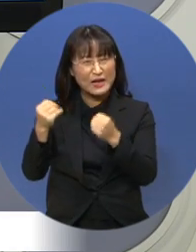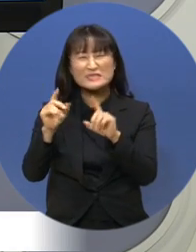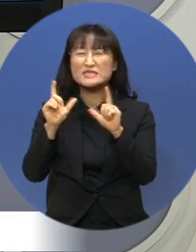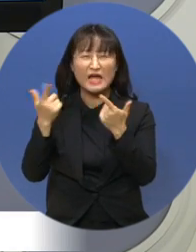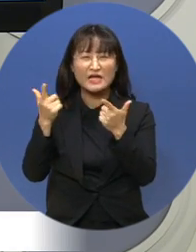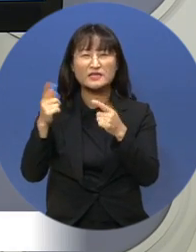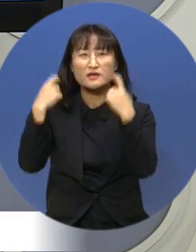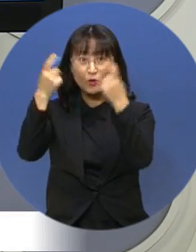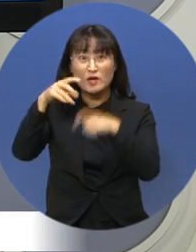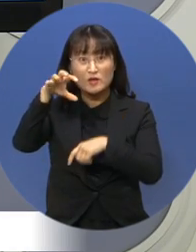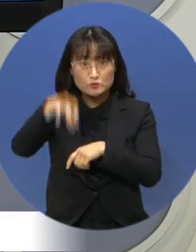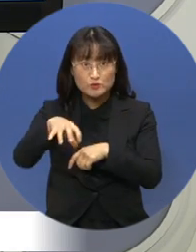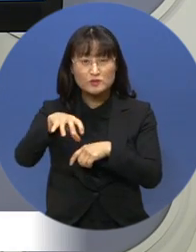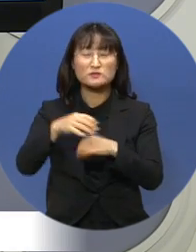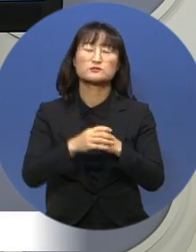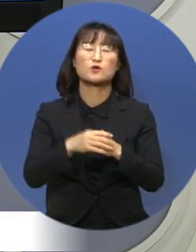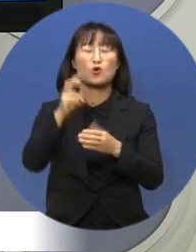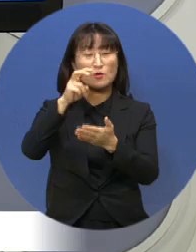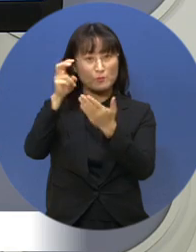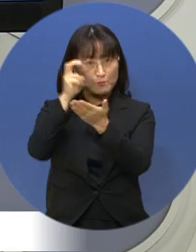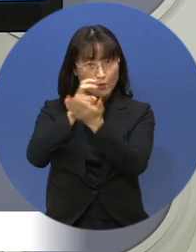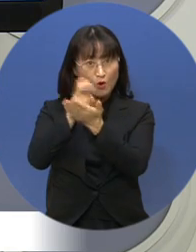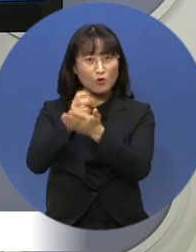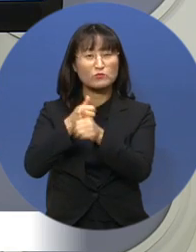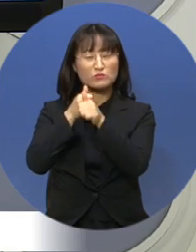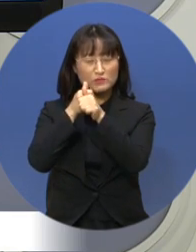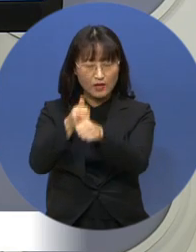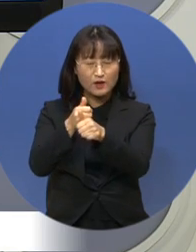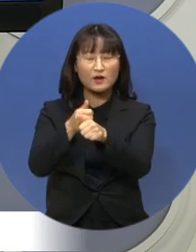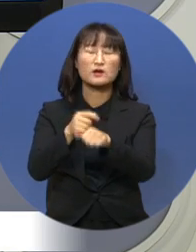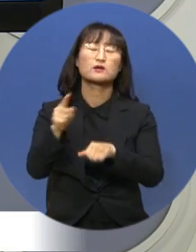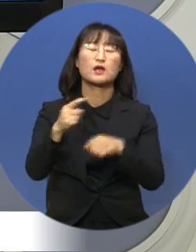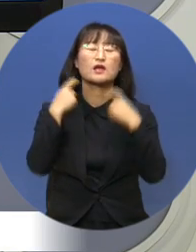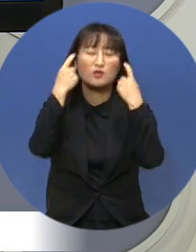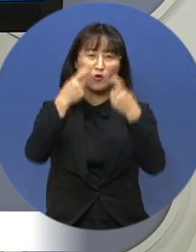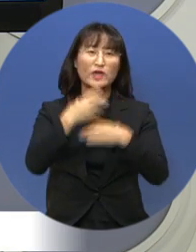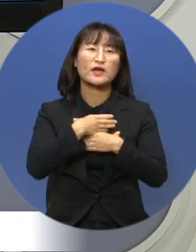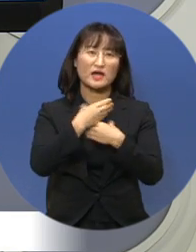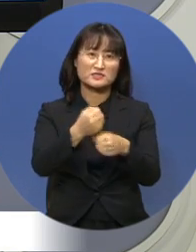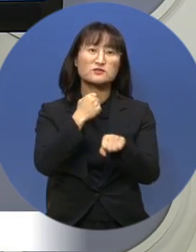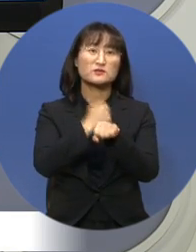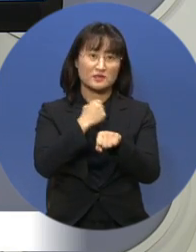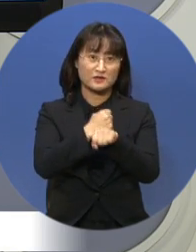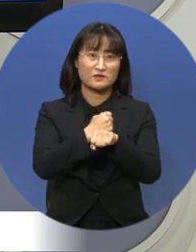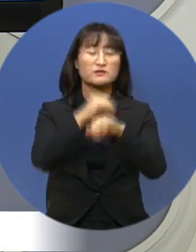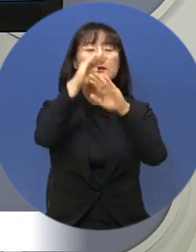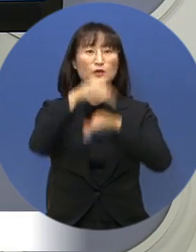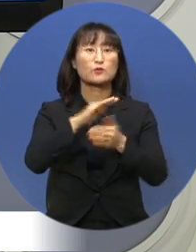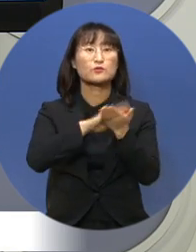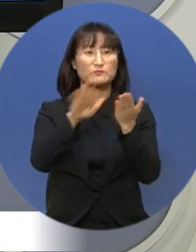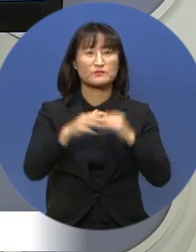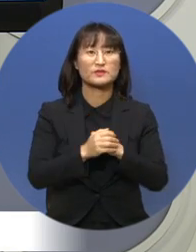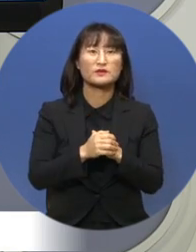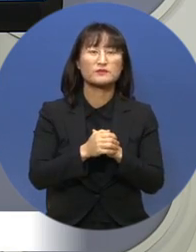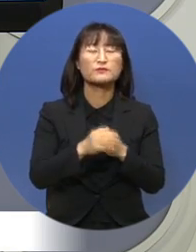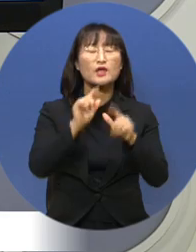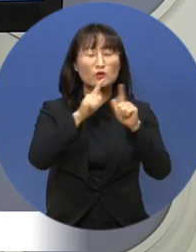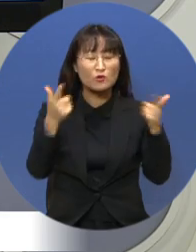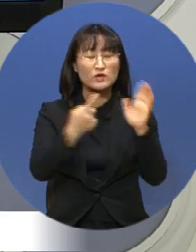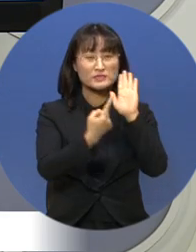수칙 지키며 여행하기 를 핵심 수칙 으로 하는데요 문체부는 캠페인 광고와 행사 등을 통해